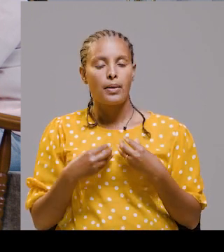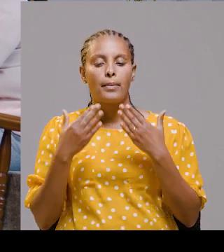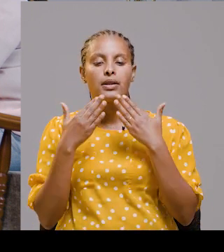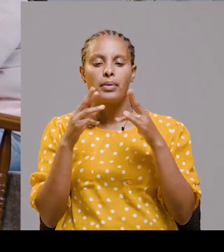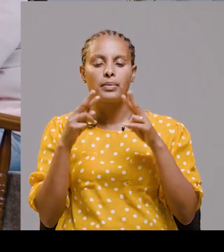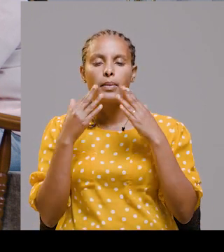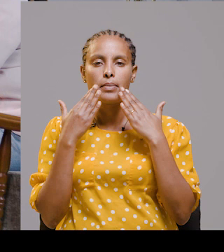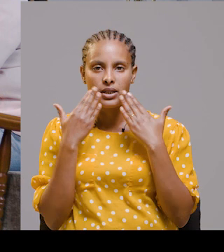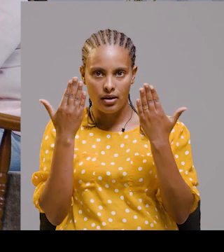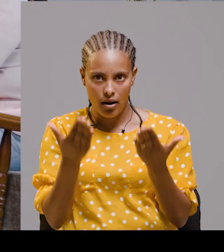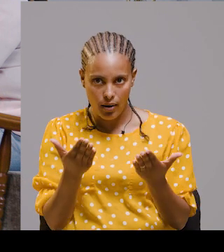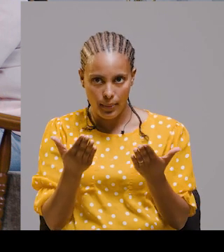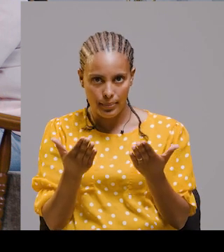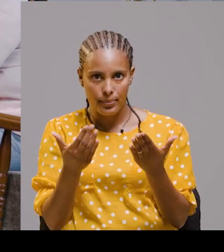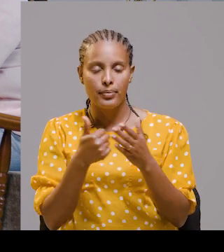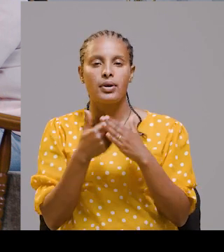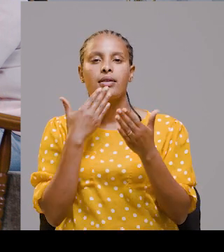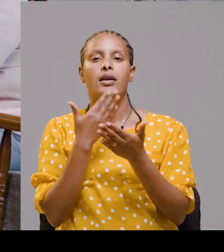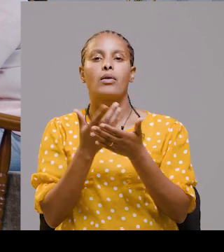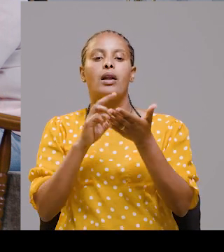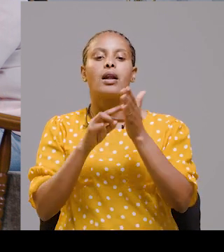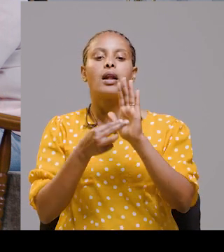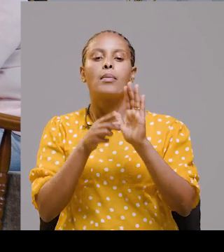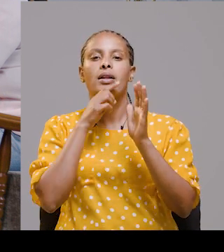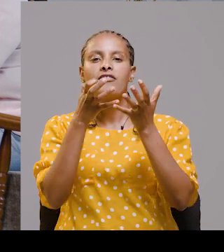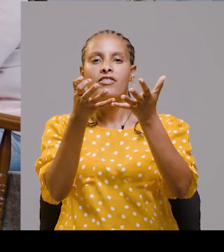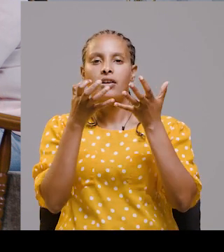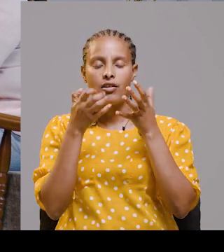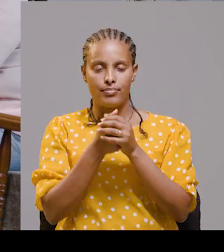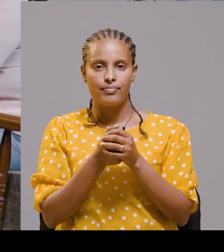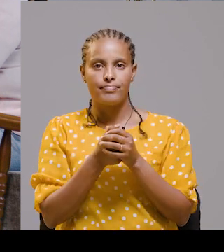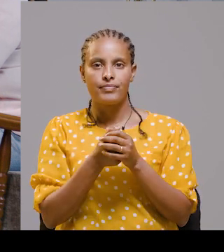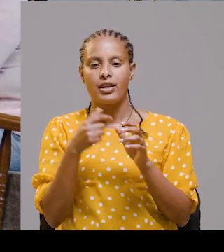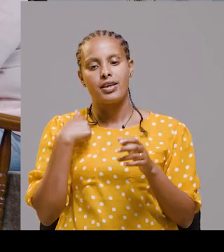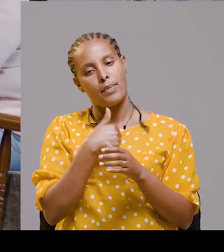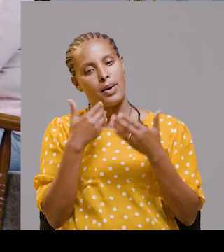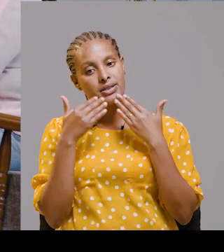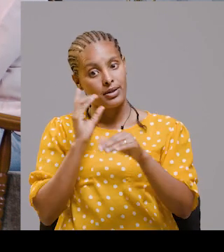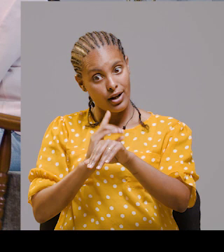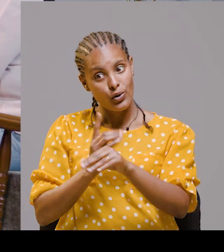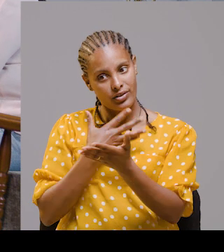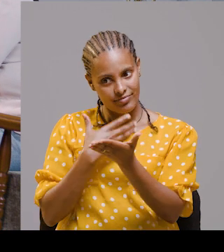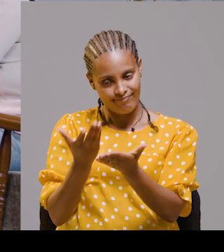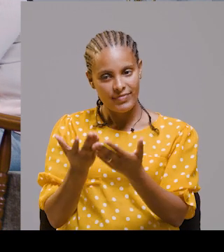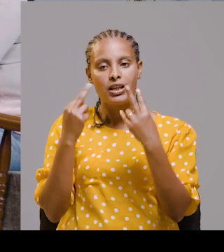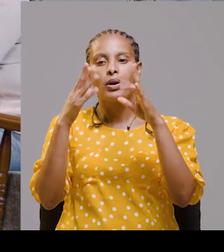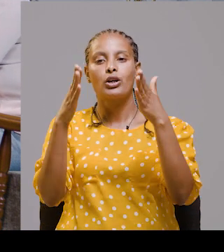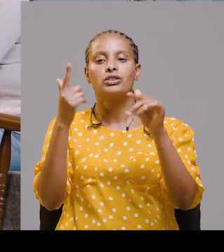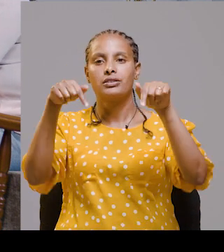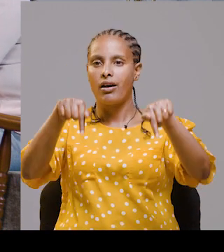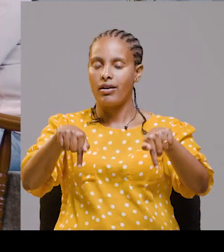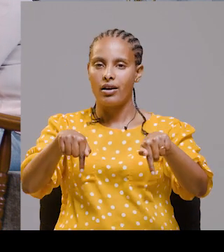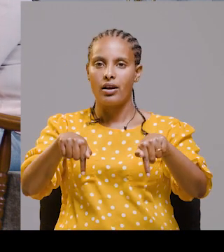በጣም አመሰግናለሁኝ። ቴንኪዩ ለማለት እፈልጋለሁ። ያም እናመሰግናለን ዶክተር። እንግዲህ ተመልካቾቻችን